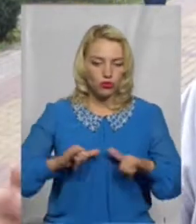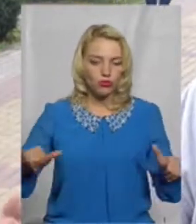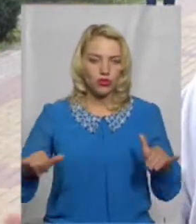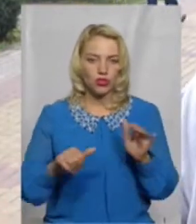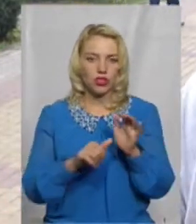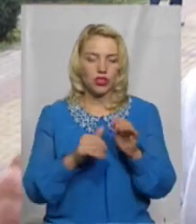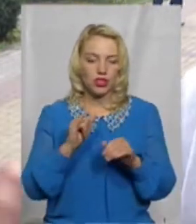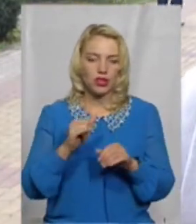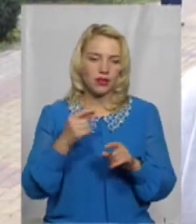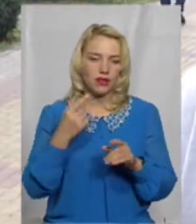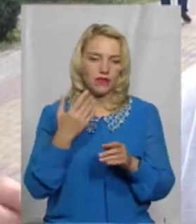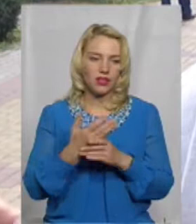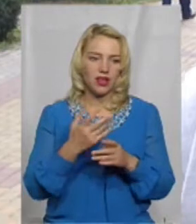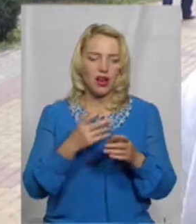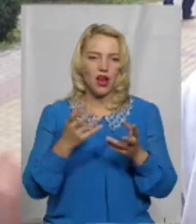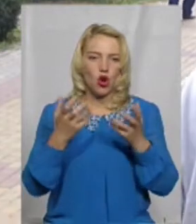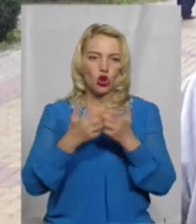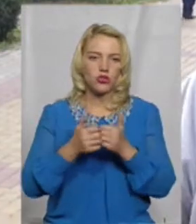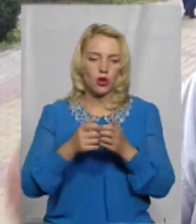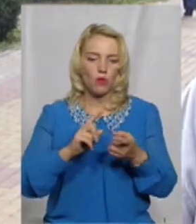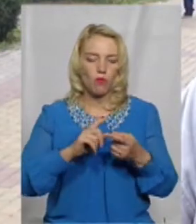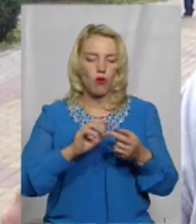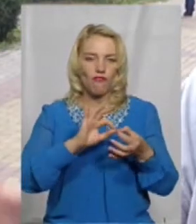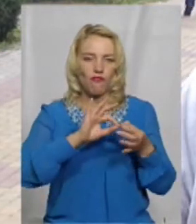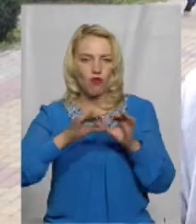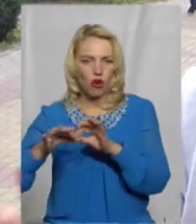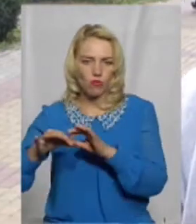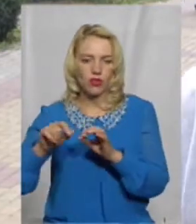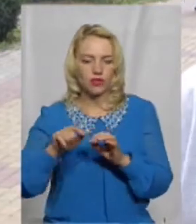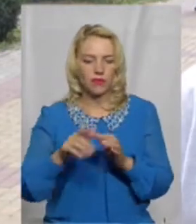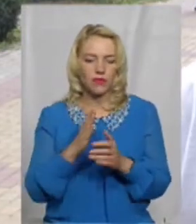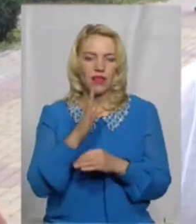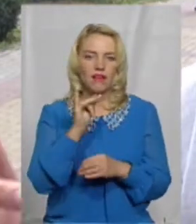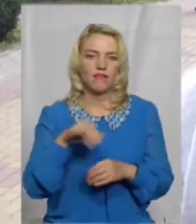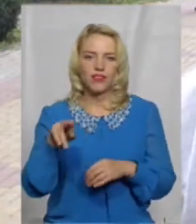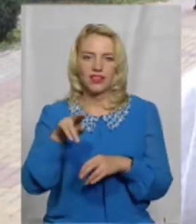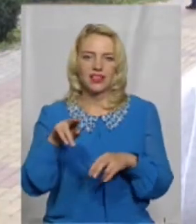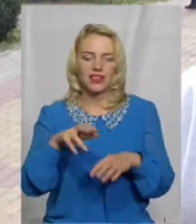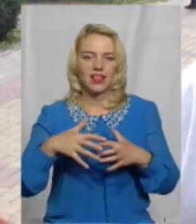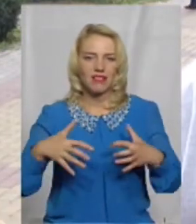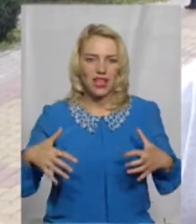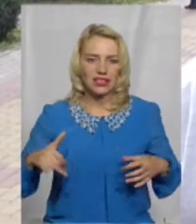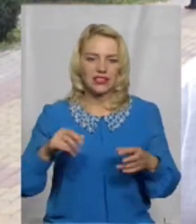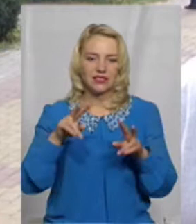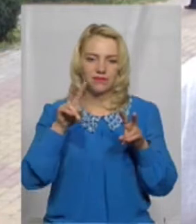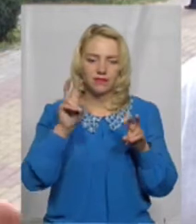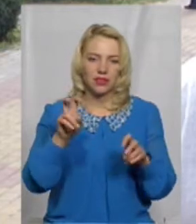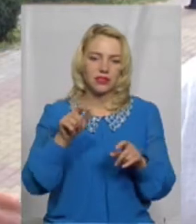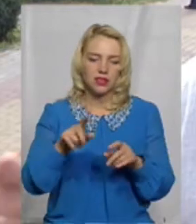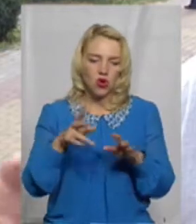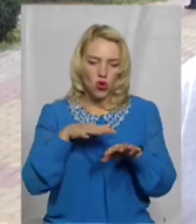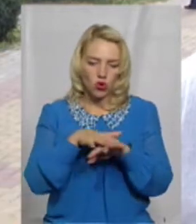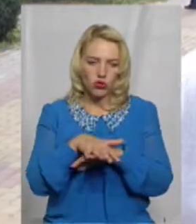плюс там є розрахунок по формулі. Тобто береться який вид, підвид тварини, і йде розрахунок. І цей розрахунок робиться